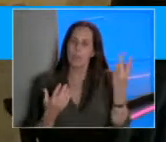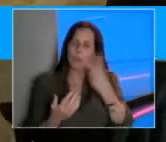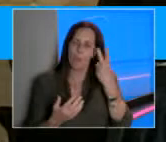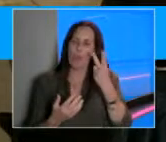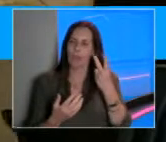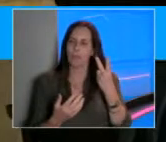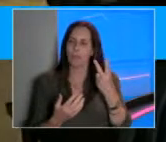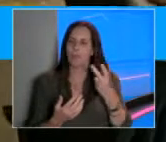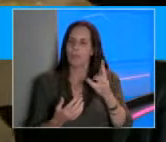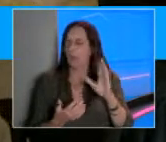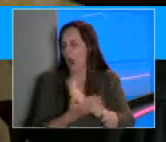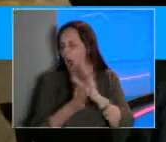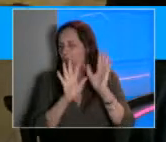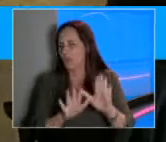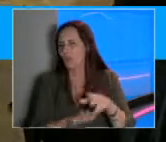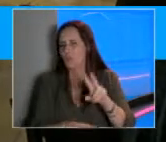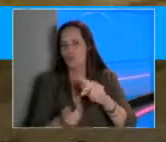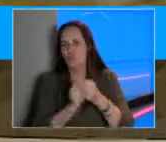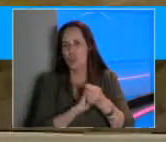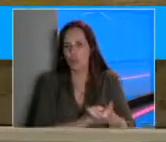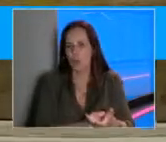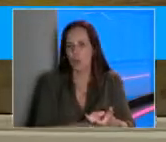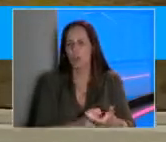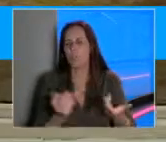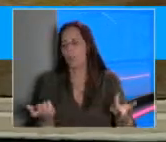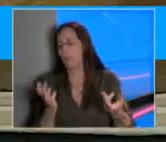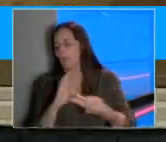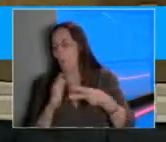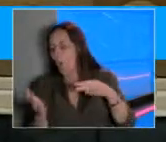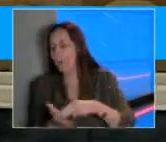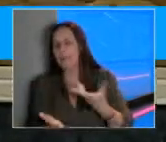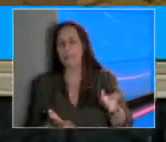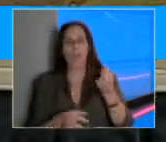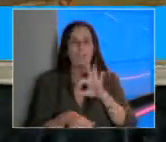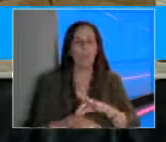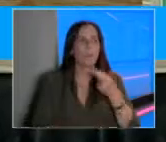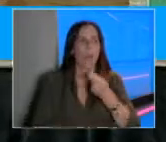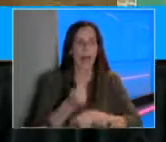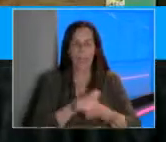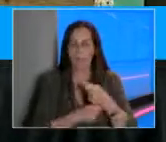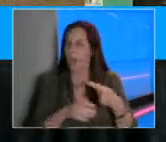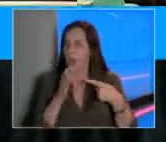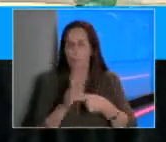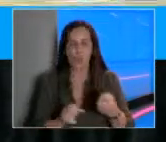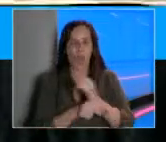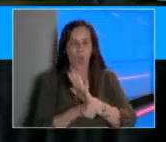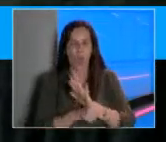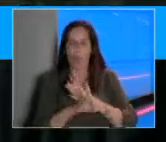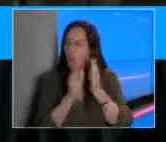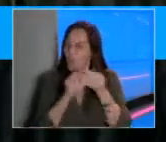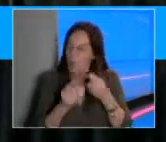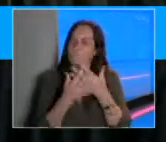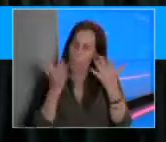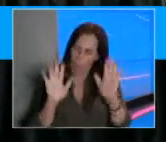מתחם רחב מאוד של שיקול דעת. יש לנו נסיבות מדיניים, פוליטיים, רפואיים, כלכליים, למשל הקורונה. כל הדברים